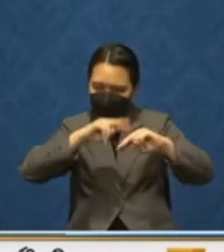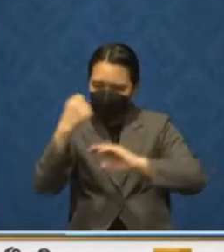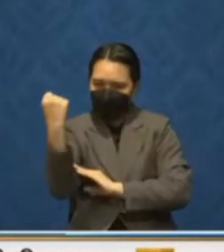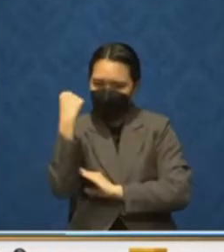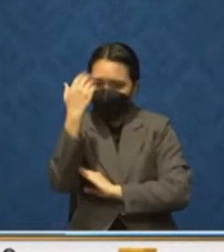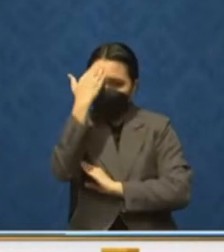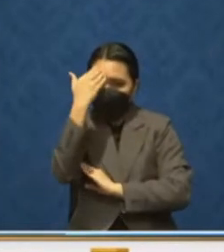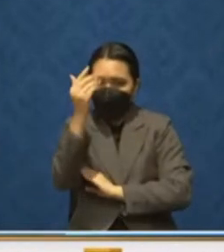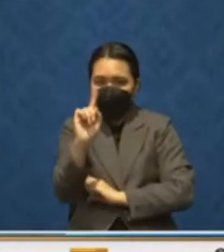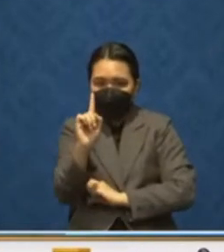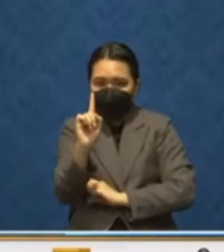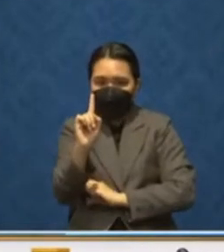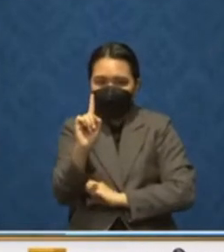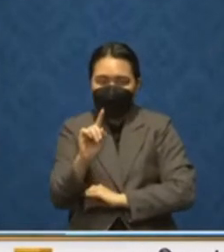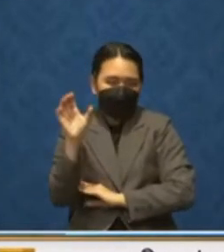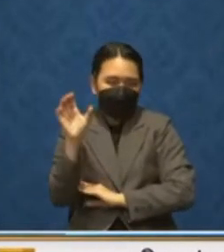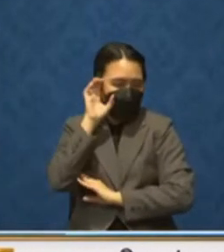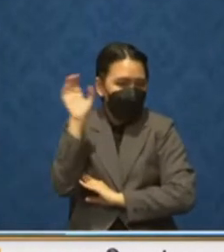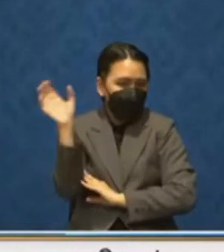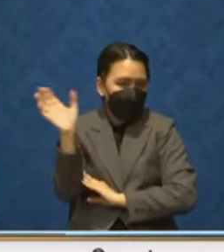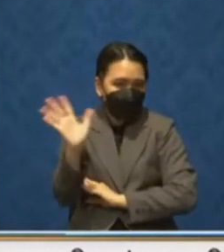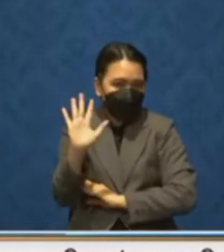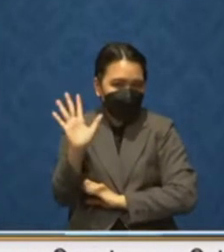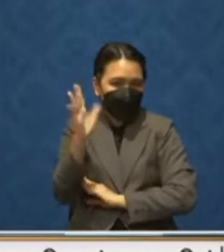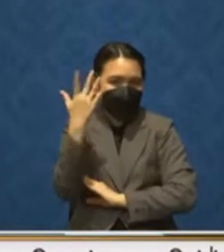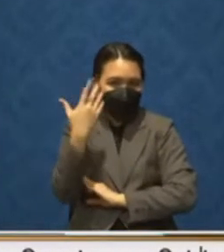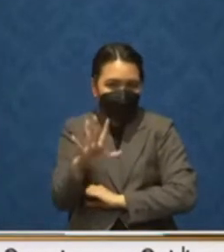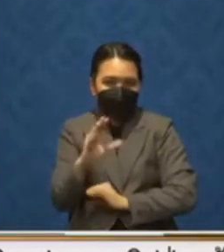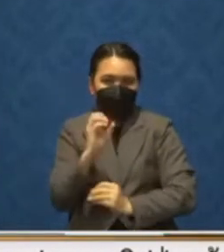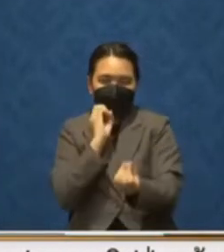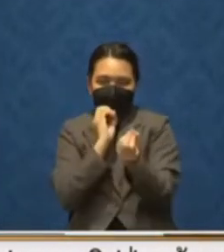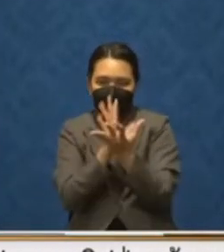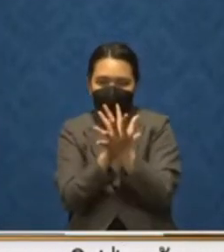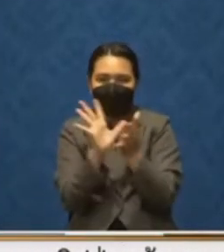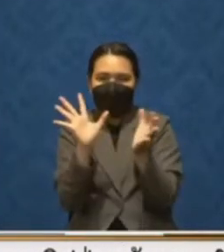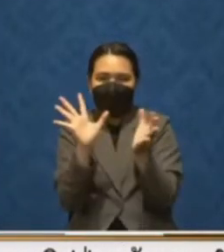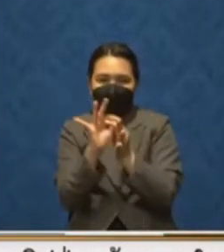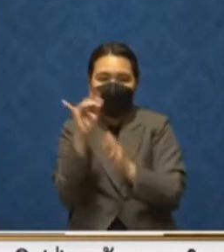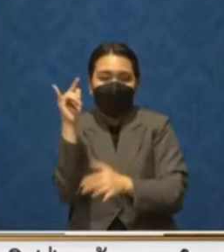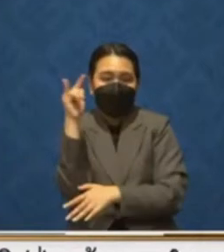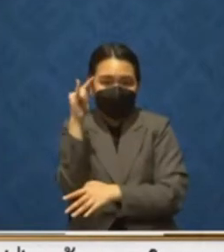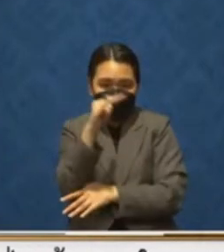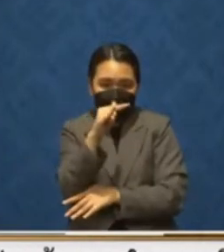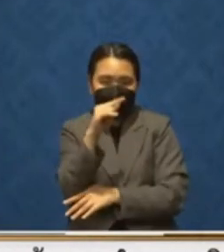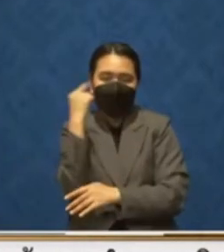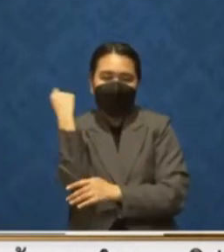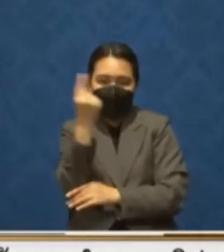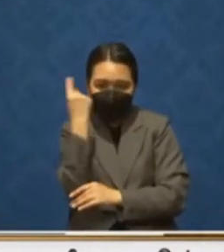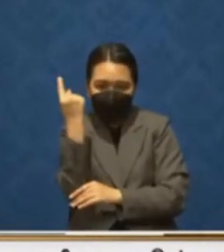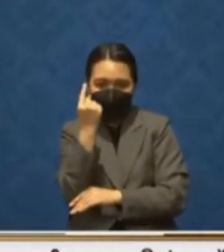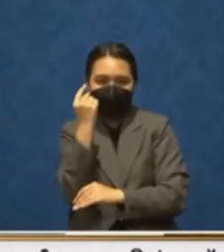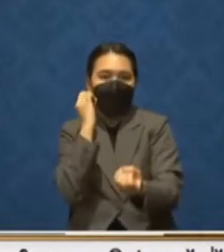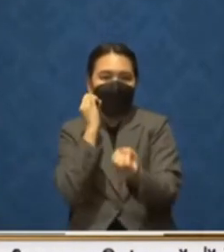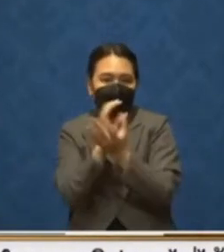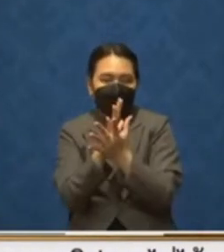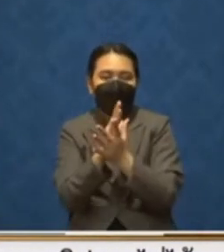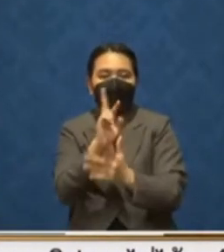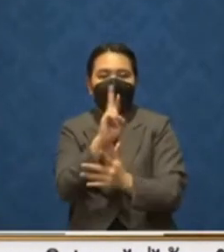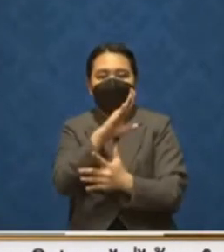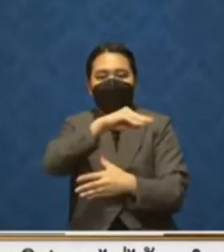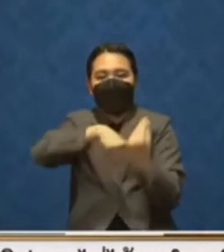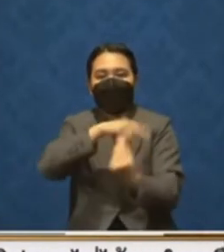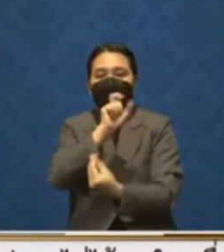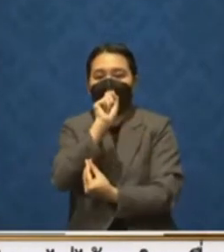จากเกิดความไม่เชื่อมั่นแล้วก็ทำให้เกิดความเสียหายต่ออุตสาหกรรมการบินและทำการท่องเที่ยวและบท้องไทยในภาพรวม